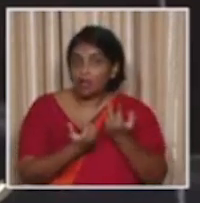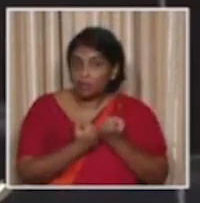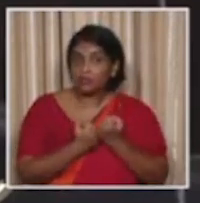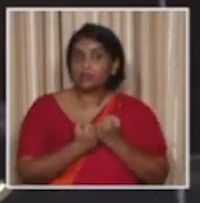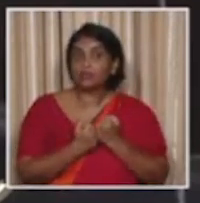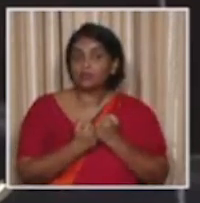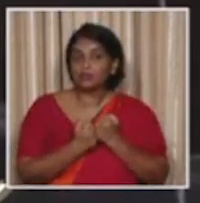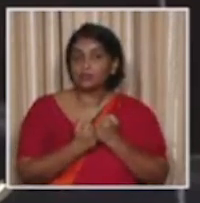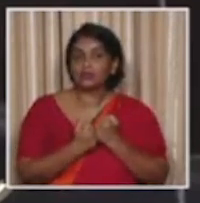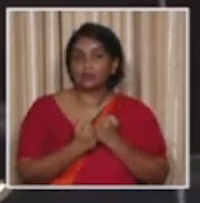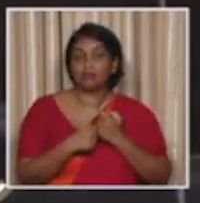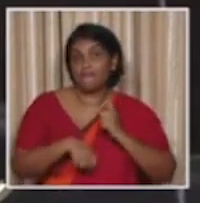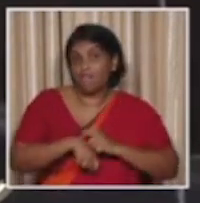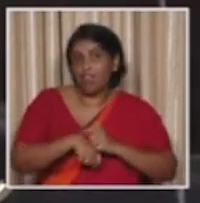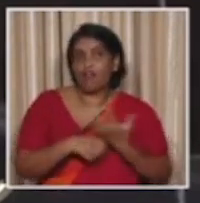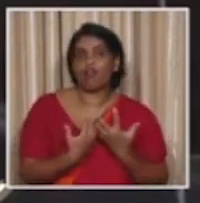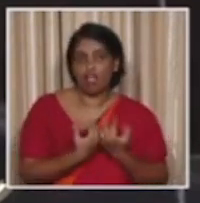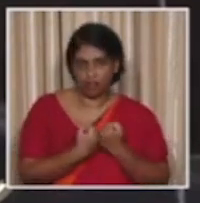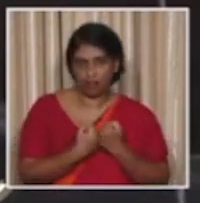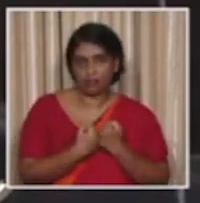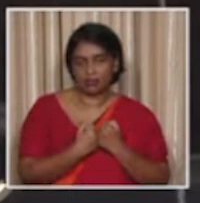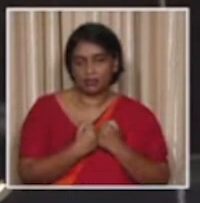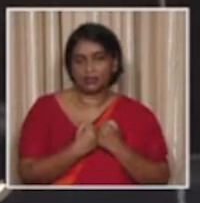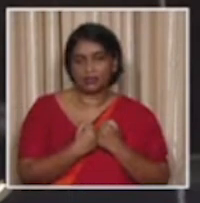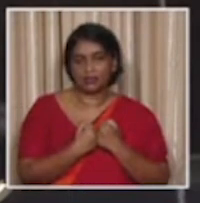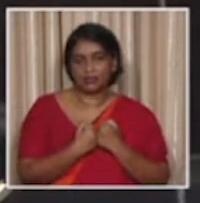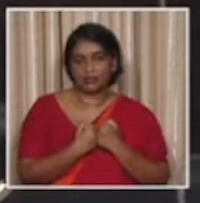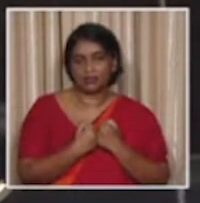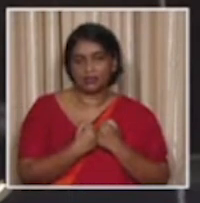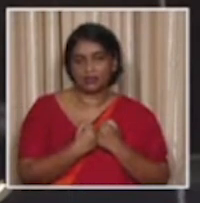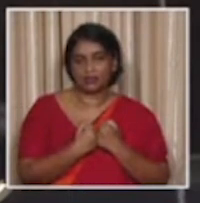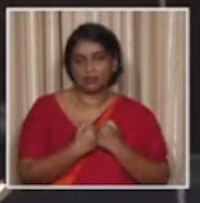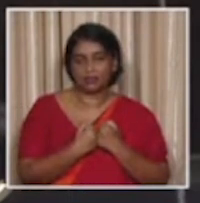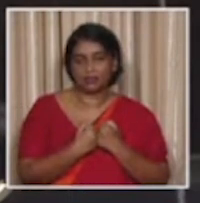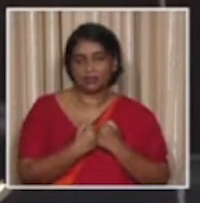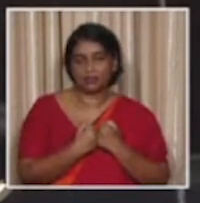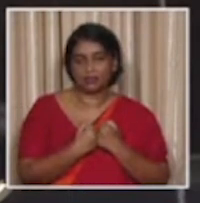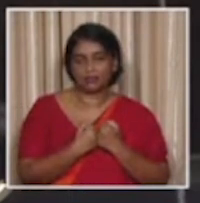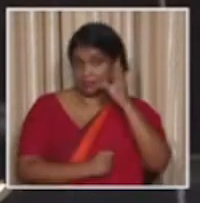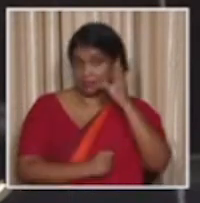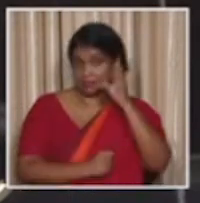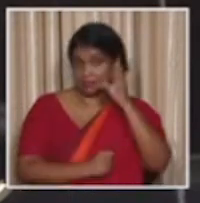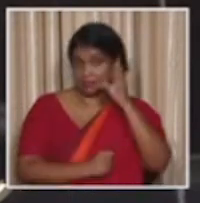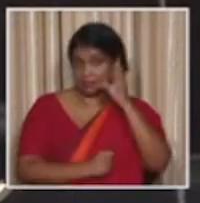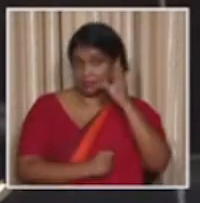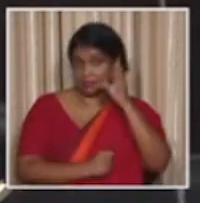යම් කිසි කාලයක් ඕනේ මේක විශ්ලේෂණය. අනිත් එක මෙන්න මෙහෙම කතාවක් තියෙනවා. මේක